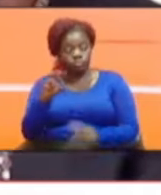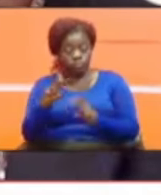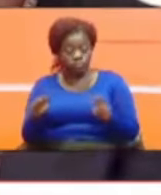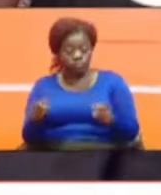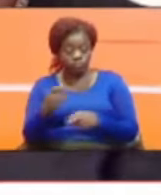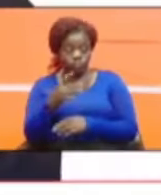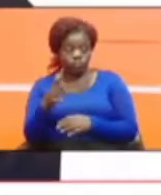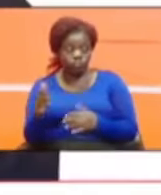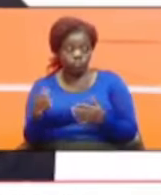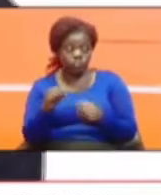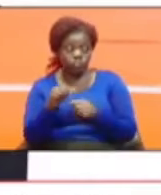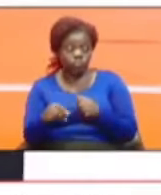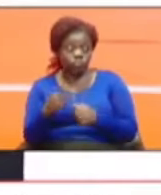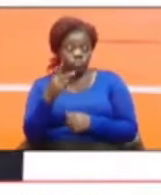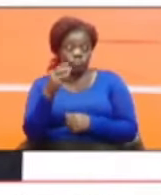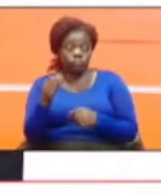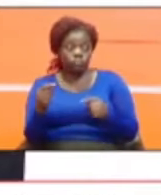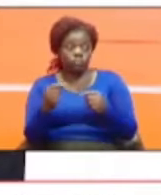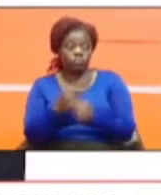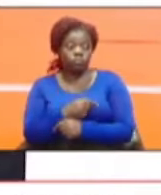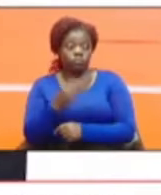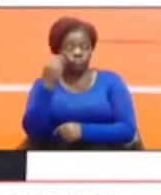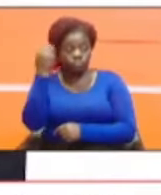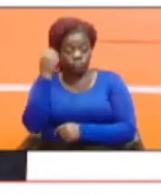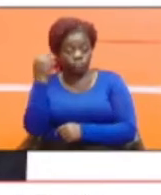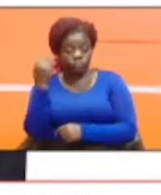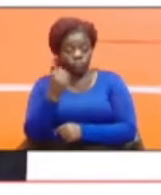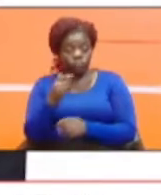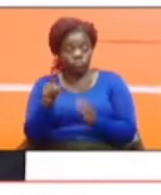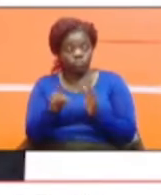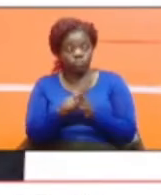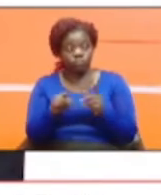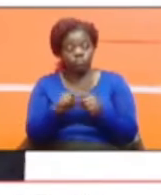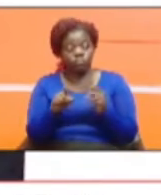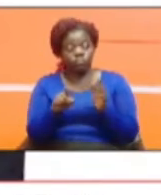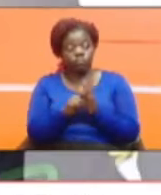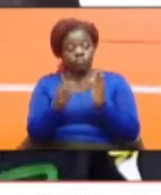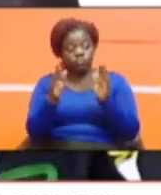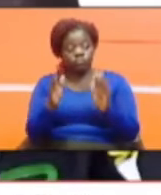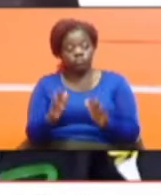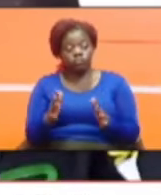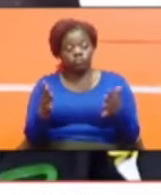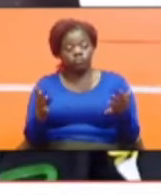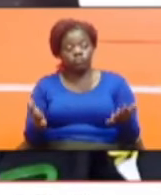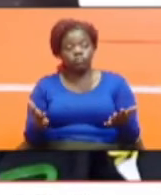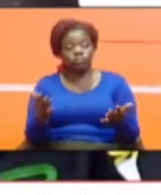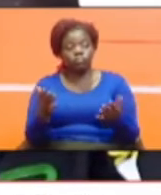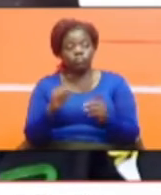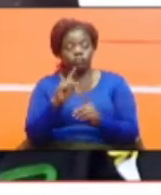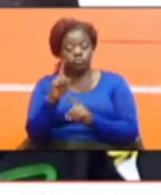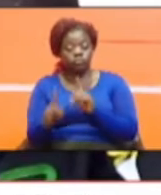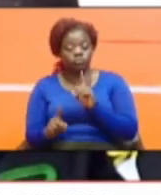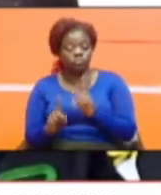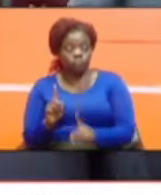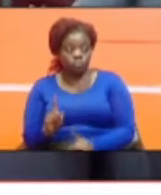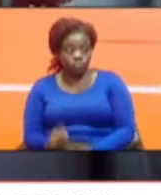namba za masimu 22 ekikonta n'ekiragiro kya kkooti nga wano bannamateeka bavunaanibwa bamusobezza kajejjeju ebibuuzo.